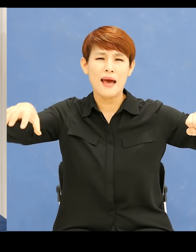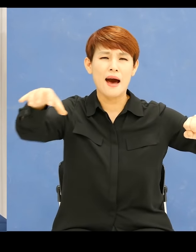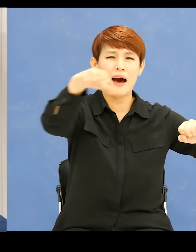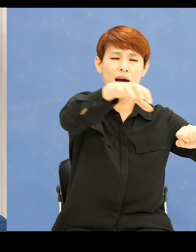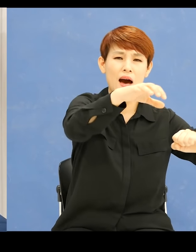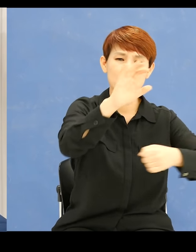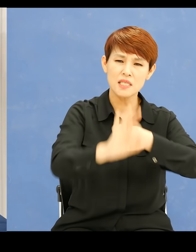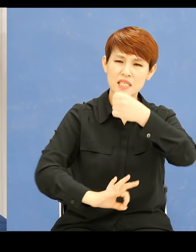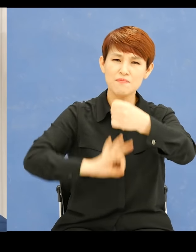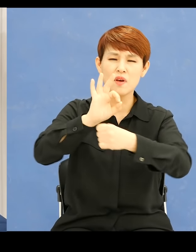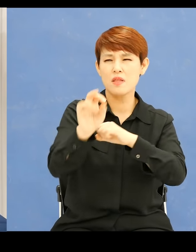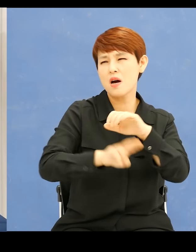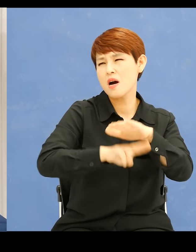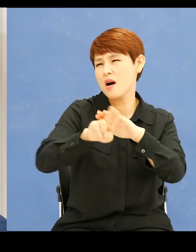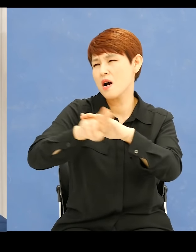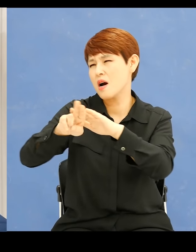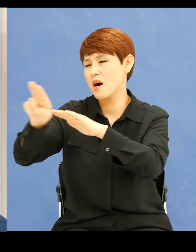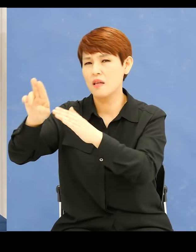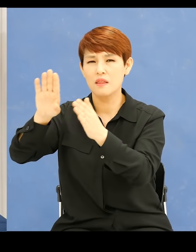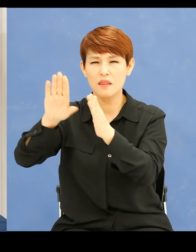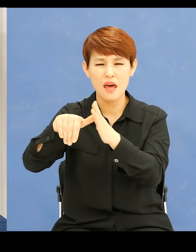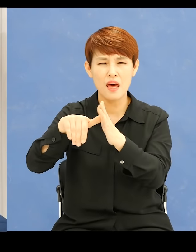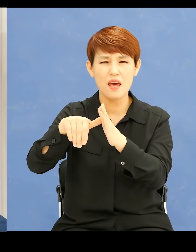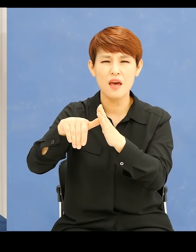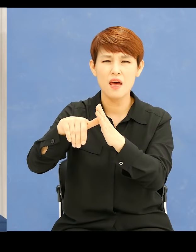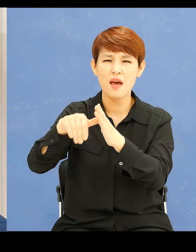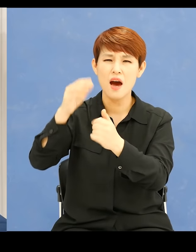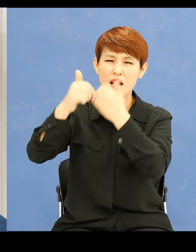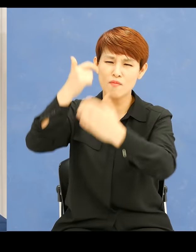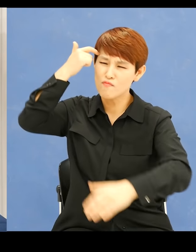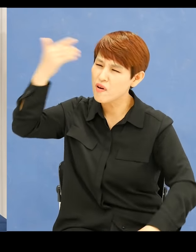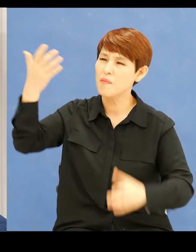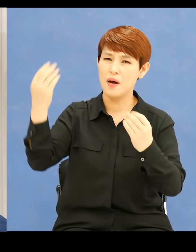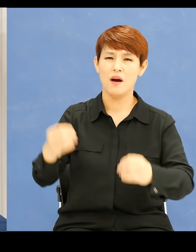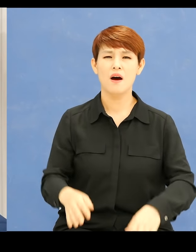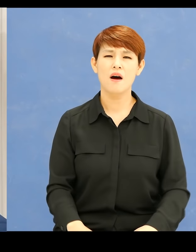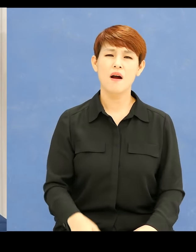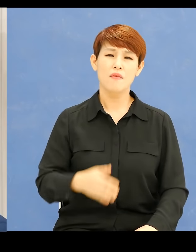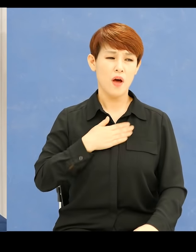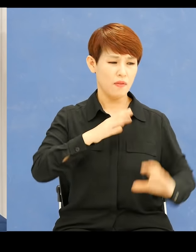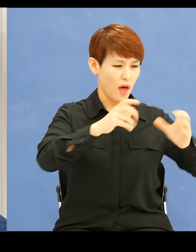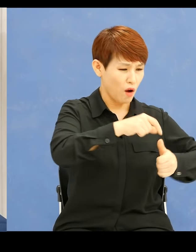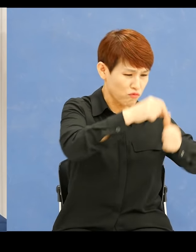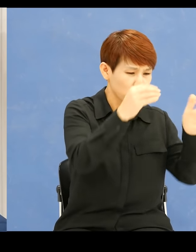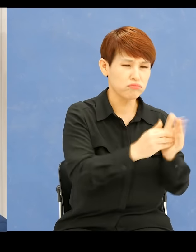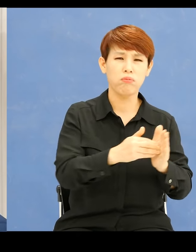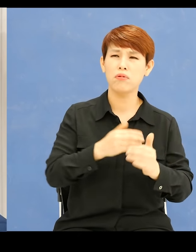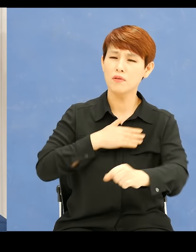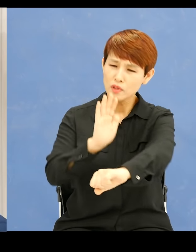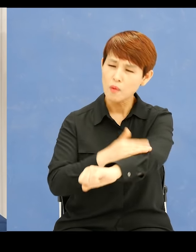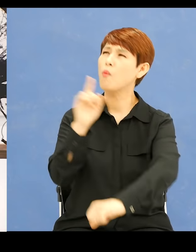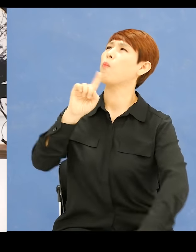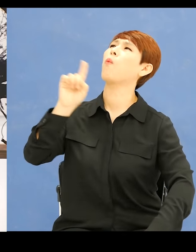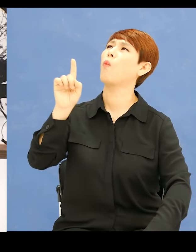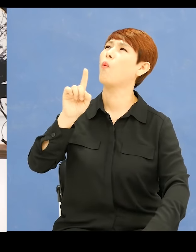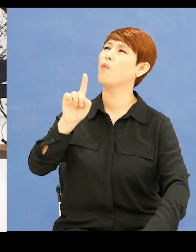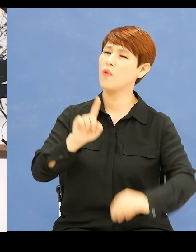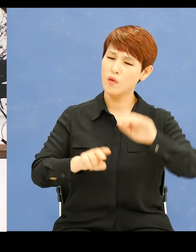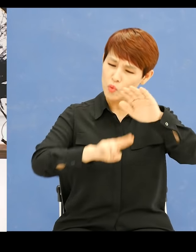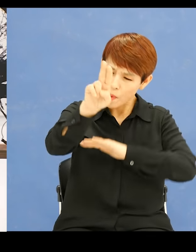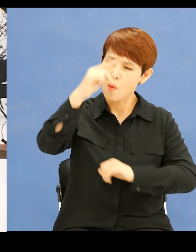신 광야를 10년 이상 도망 다니면서 네. 하나님께 많이 물었을 거 아니에요. 아, 나는 나라를 구한 사람인데 무슨 잘못을 해서